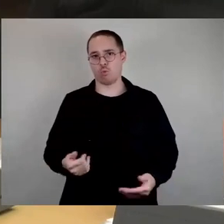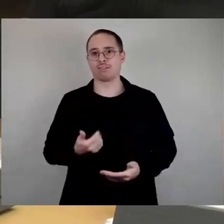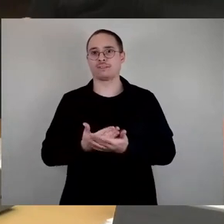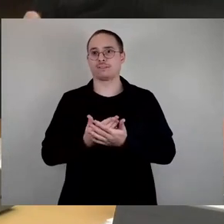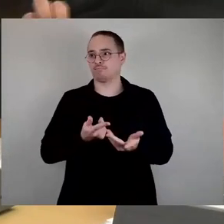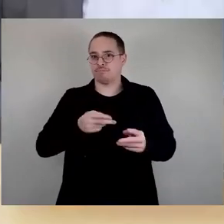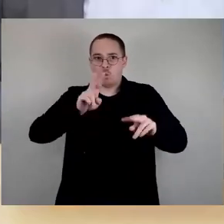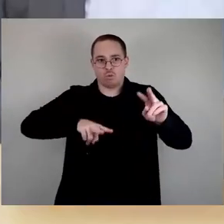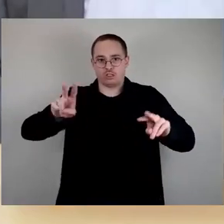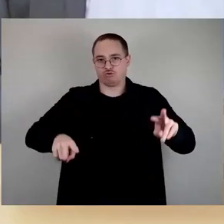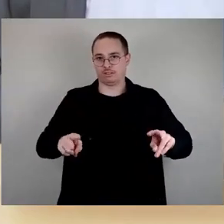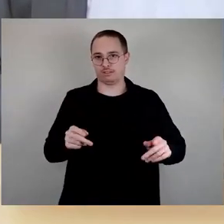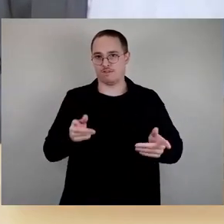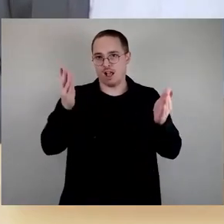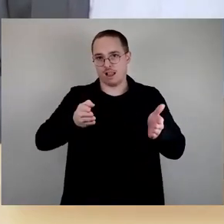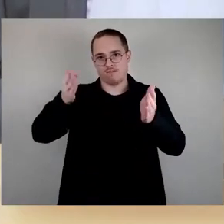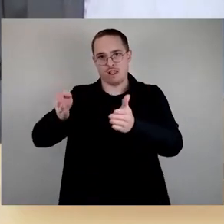kam.